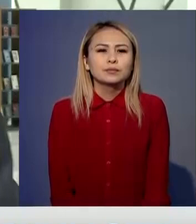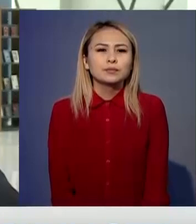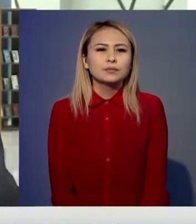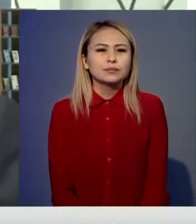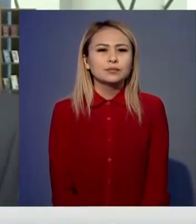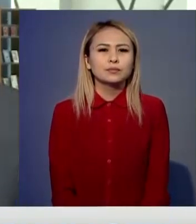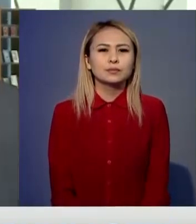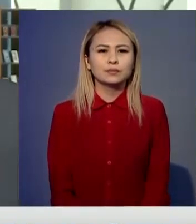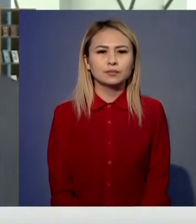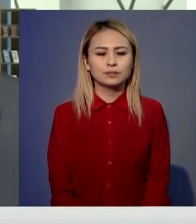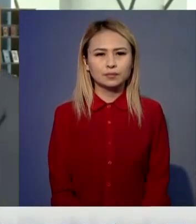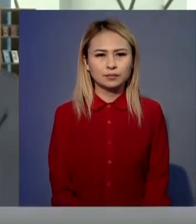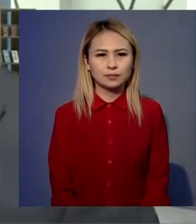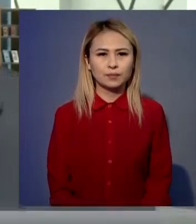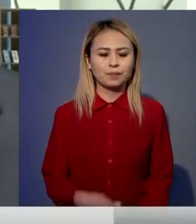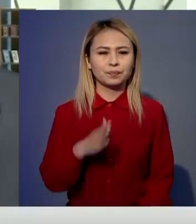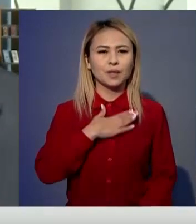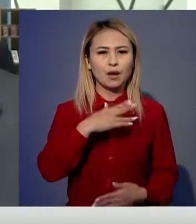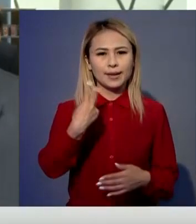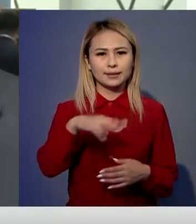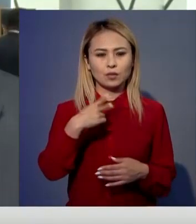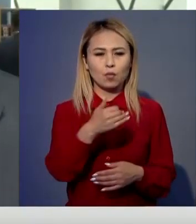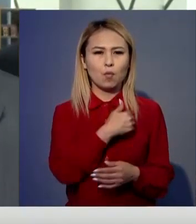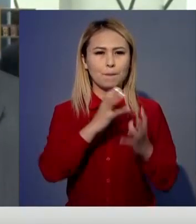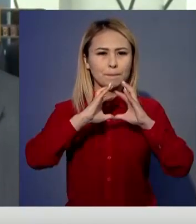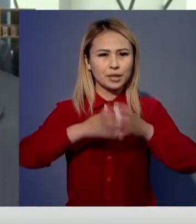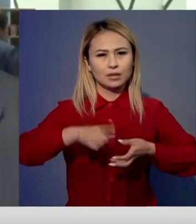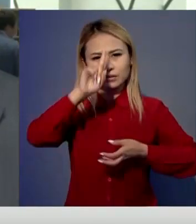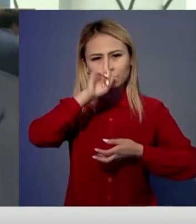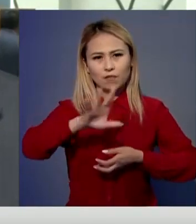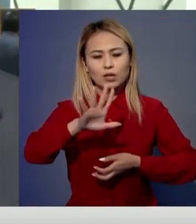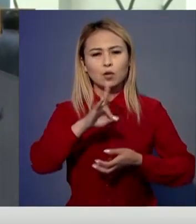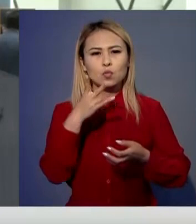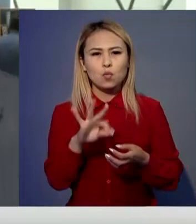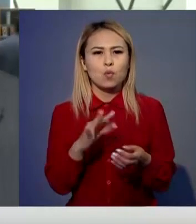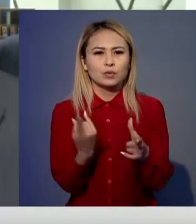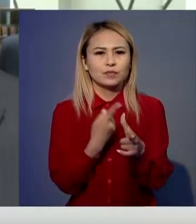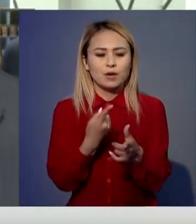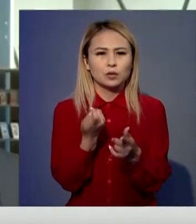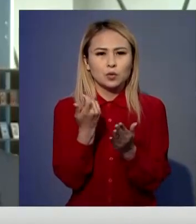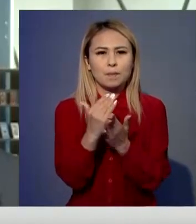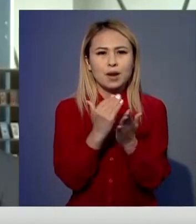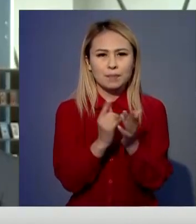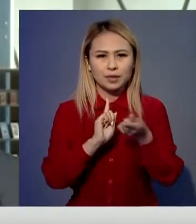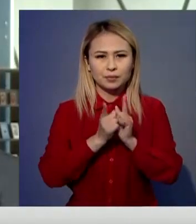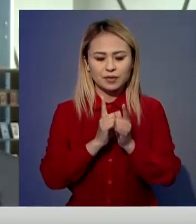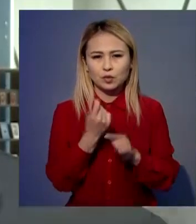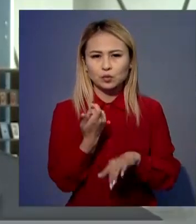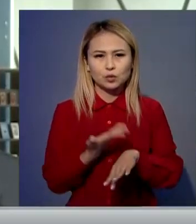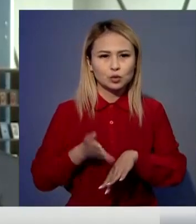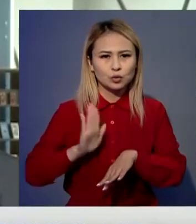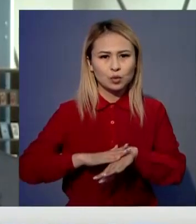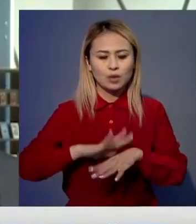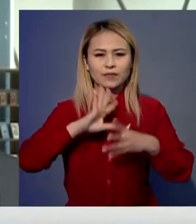әдебиетте әлемге таныту деген проблема бар. Бұл ең бірінші біздің аударма саласының өте нашарлығы. Біздің